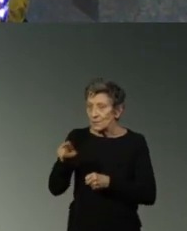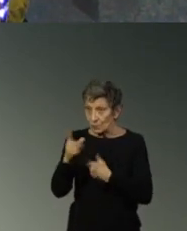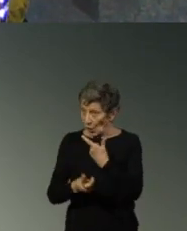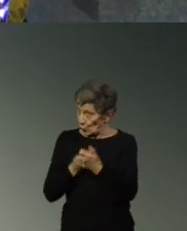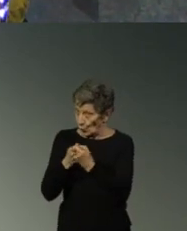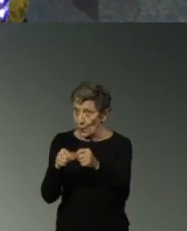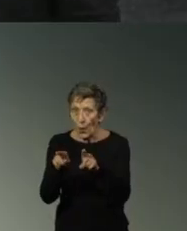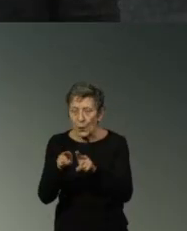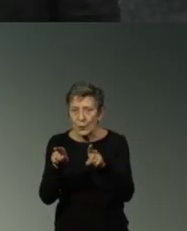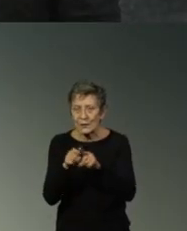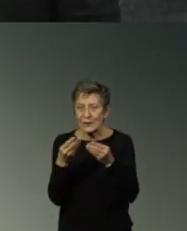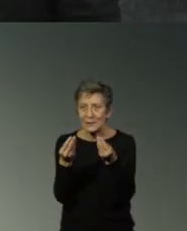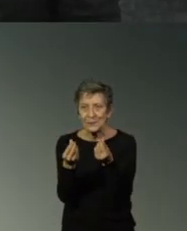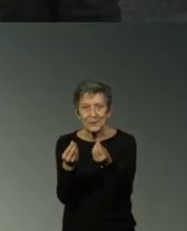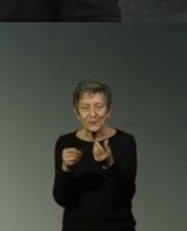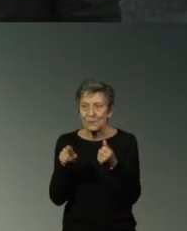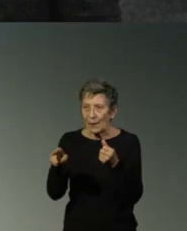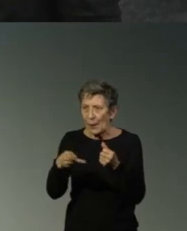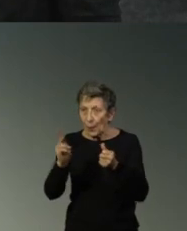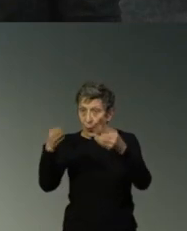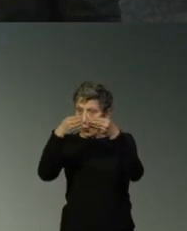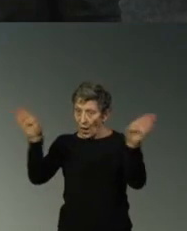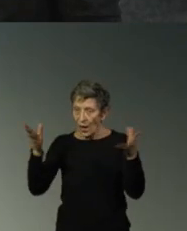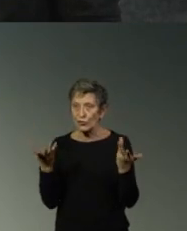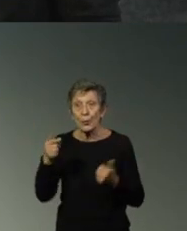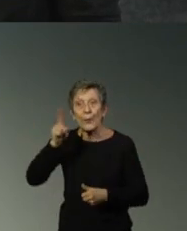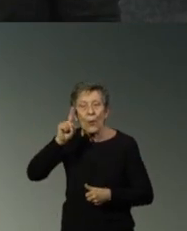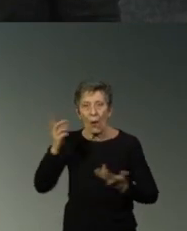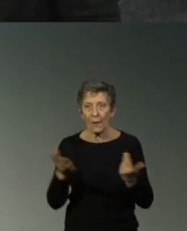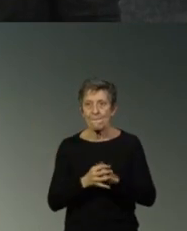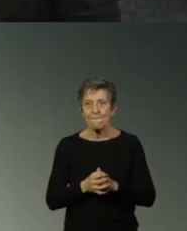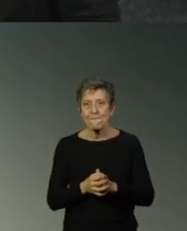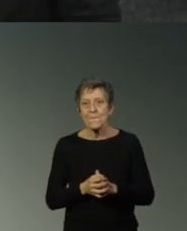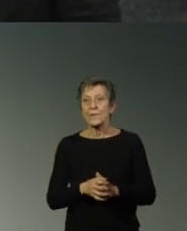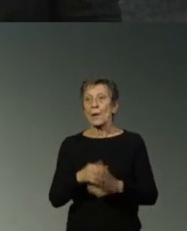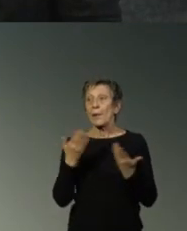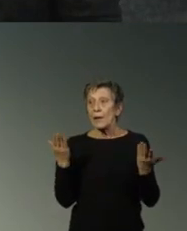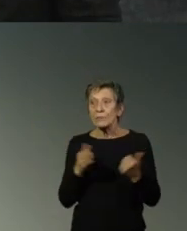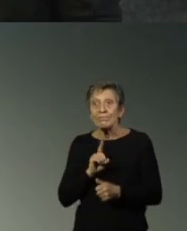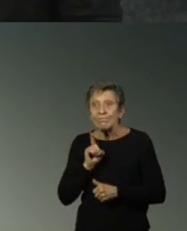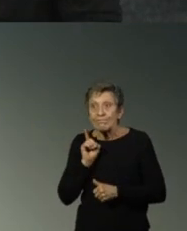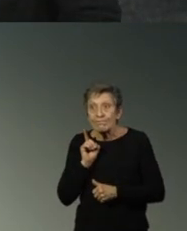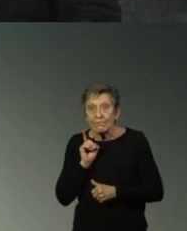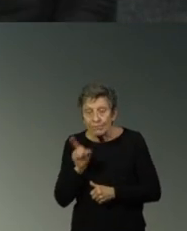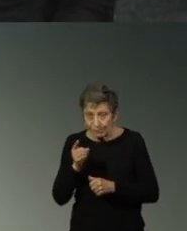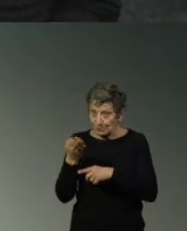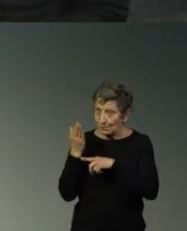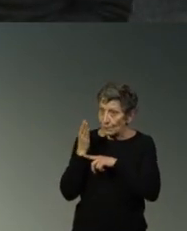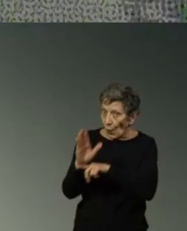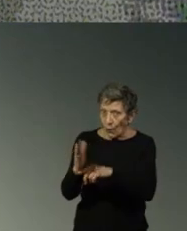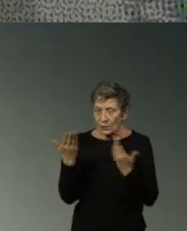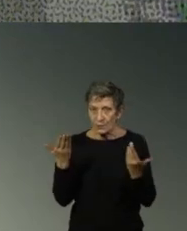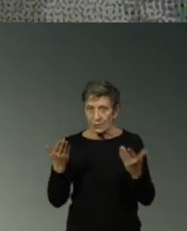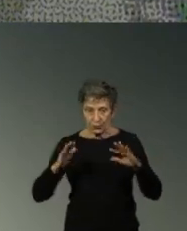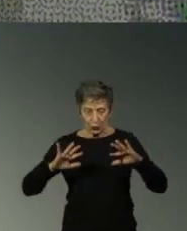aussi, est peut-être un peu plus large, un peu plus fondamental, parce que vous allez montrer comment l'ensemble de notre